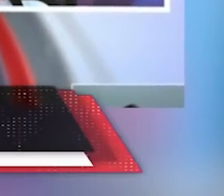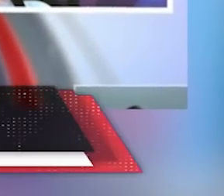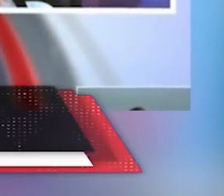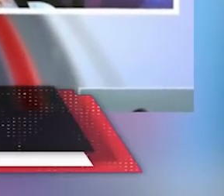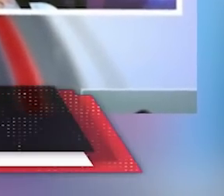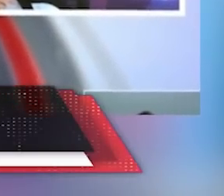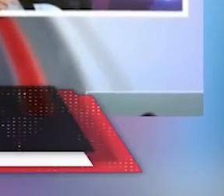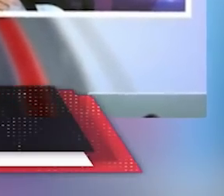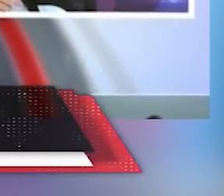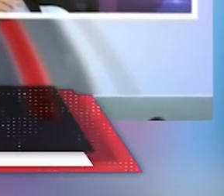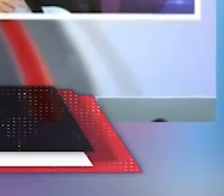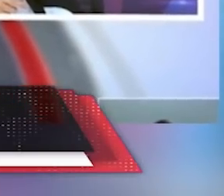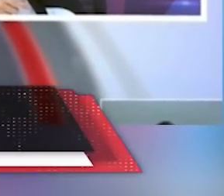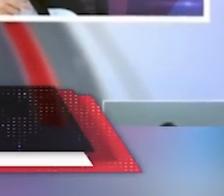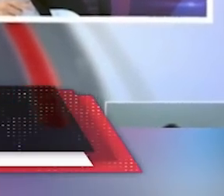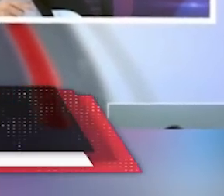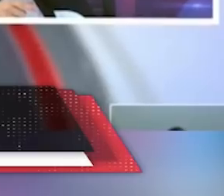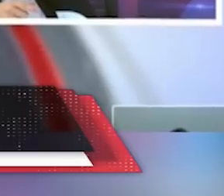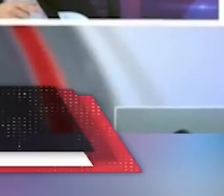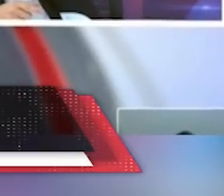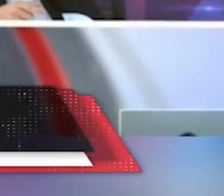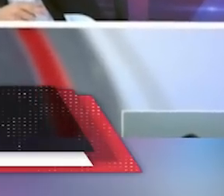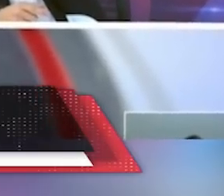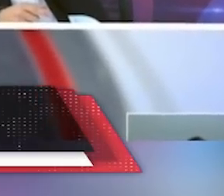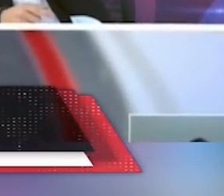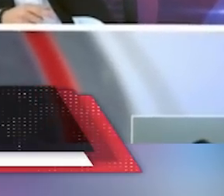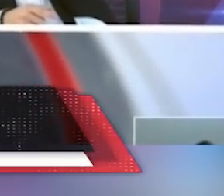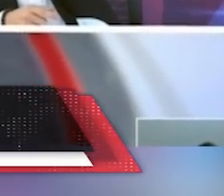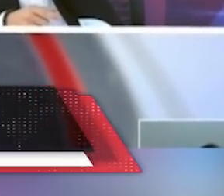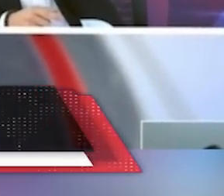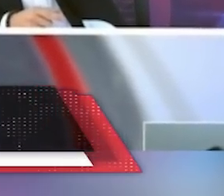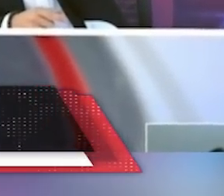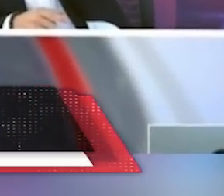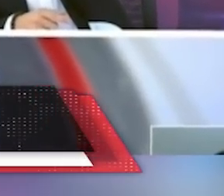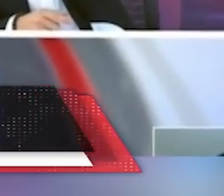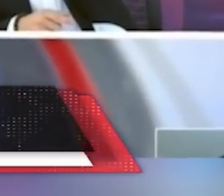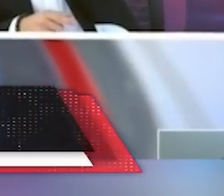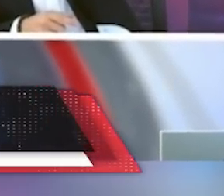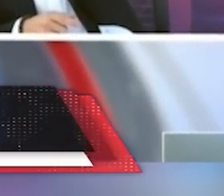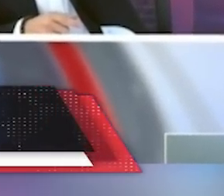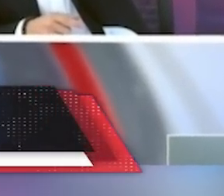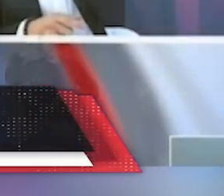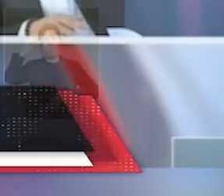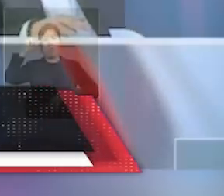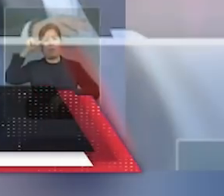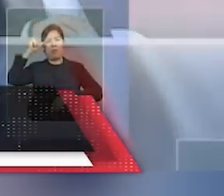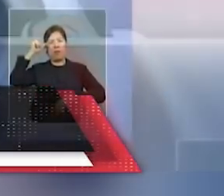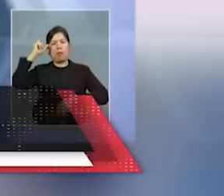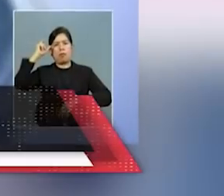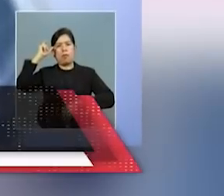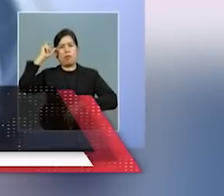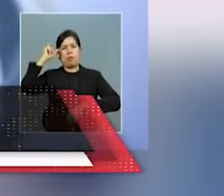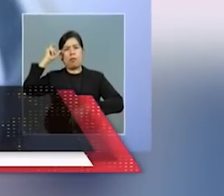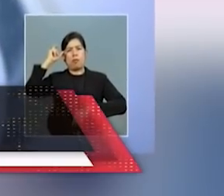ทะเบียนไม่ได้อาทิการระบุคำนำหน้าทั้งนี้ตนระบุไปแล้วกลับไม่ผ่านจึงเกิดความแคลงใจว่าต้องทำอย่าง